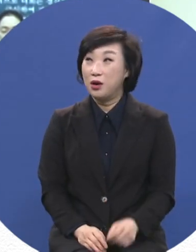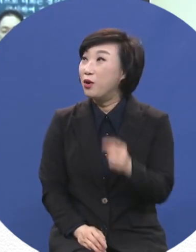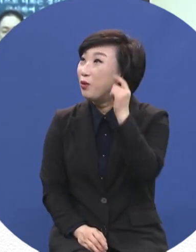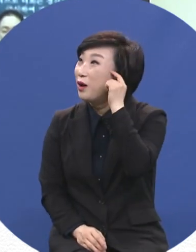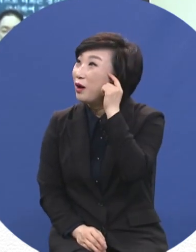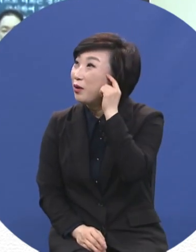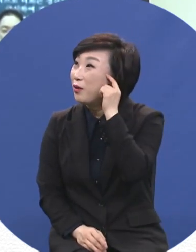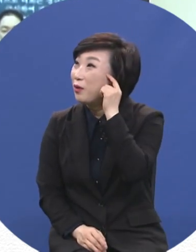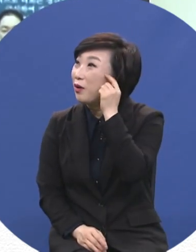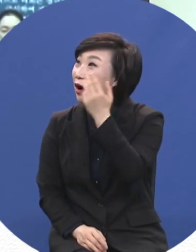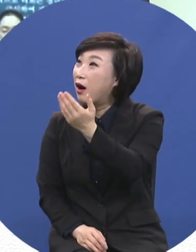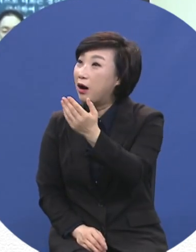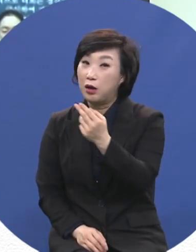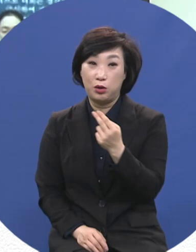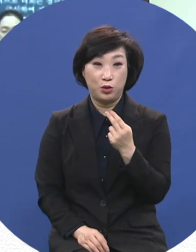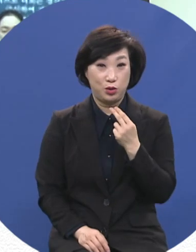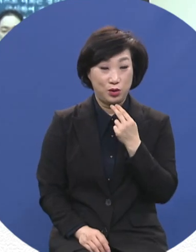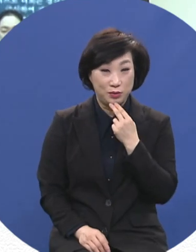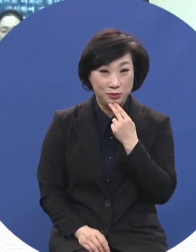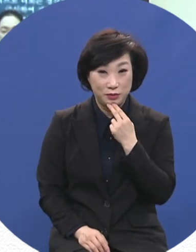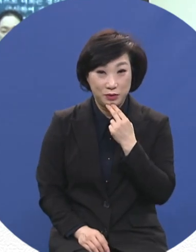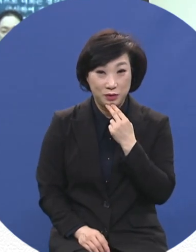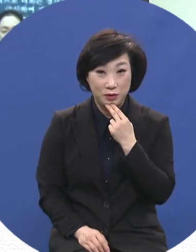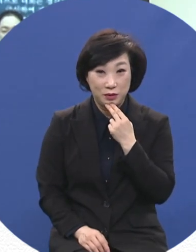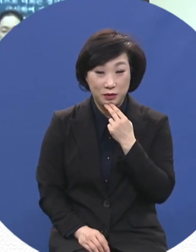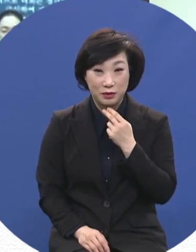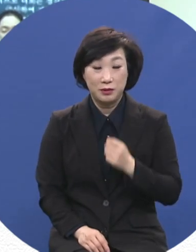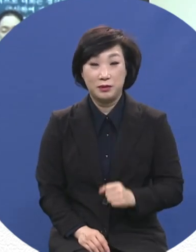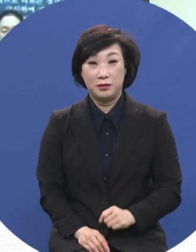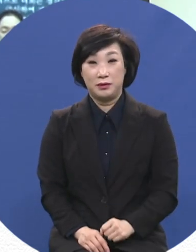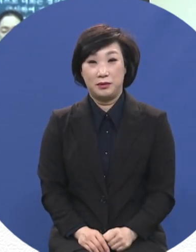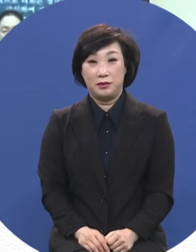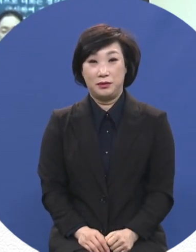왜요? 안 물어봐.